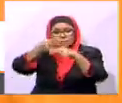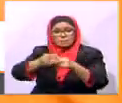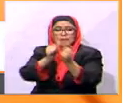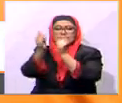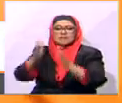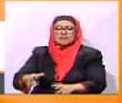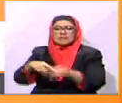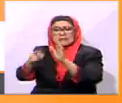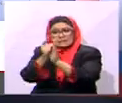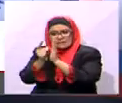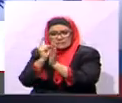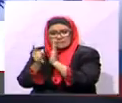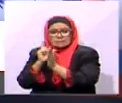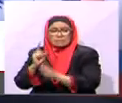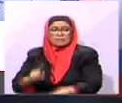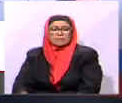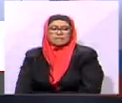saat-saat akhir.